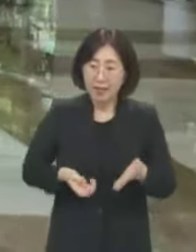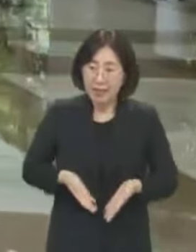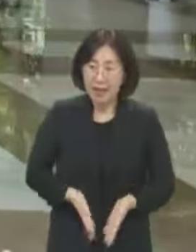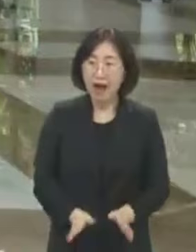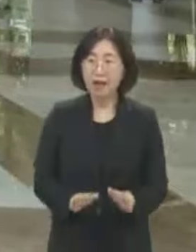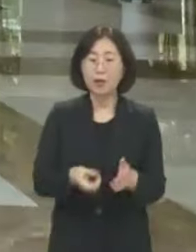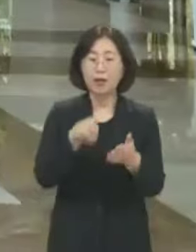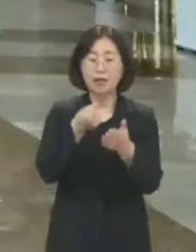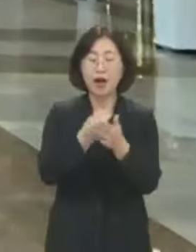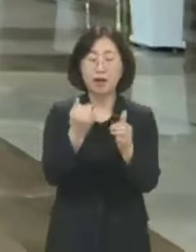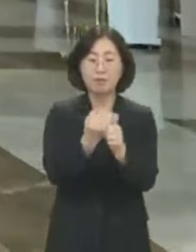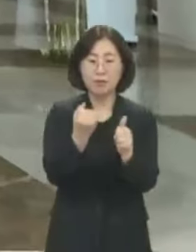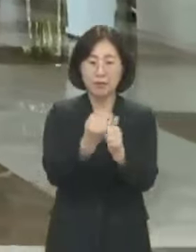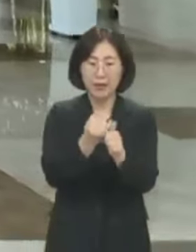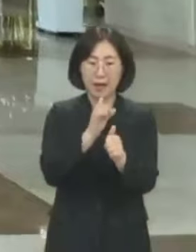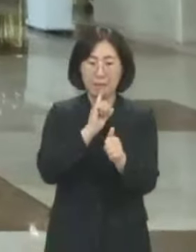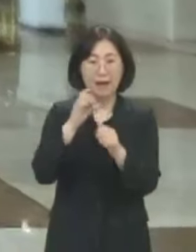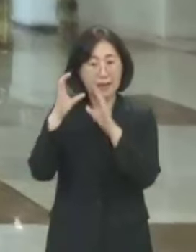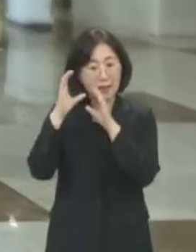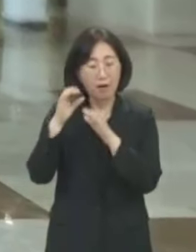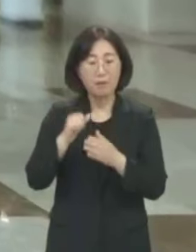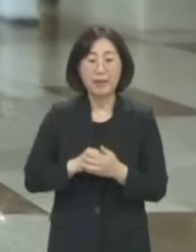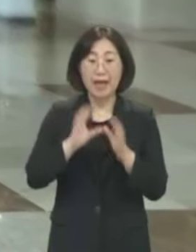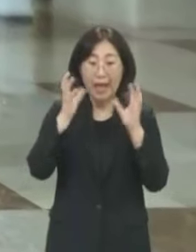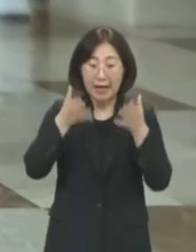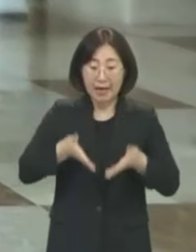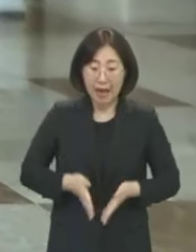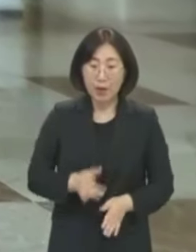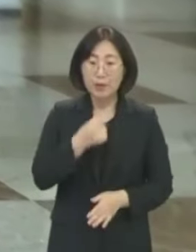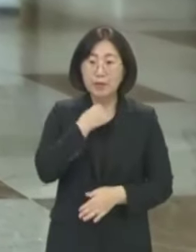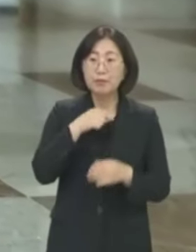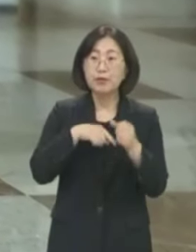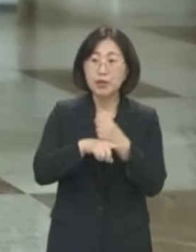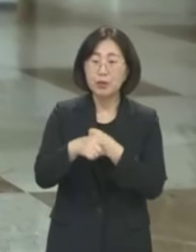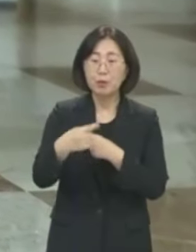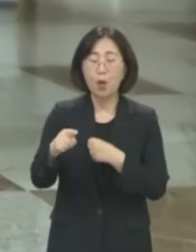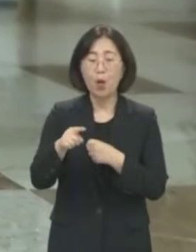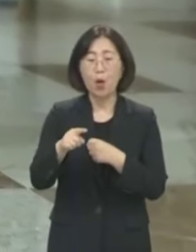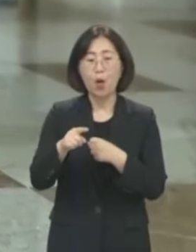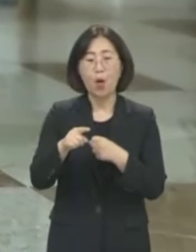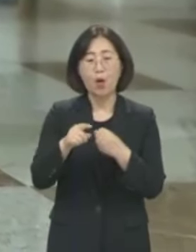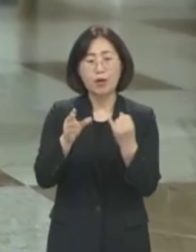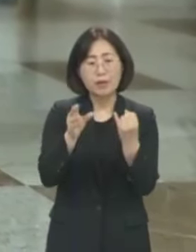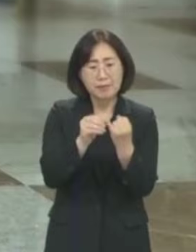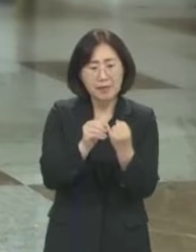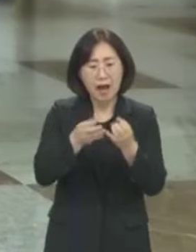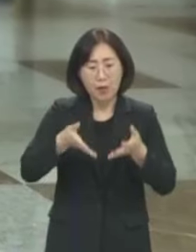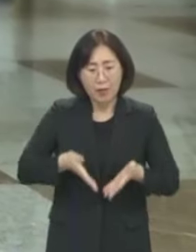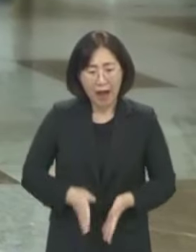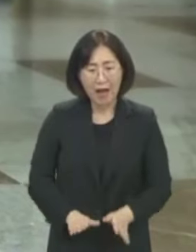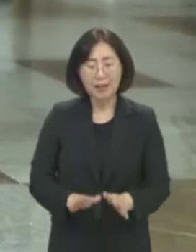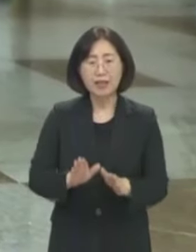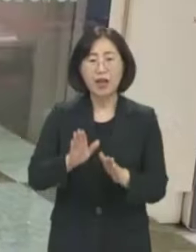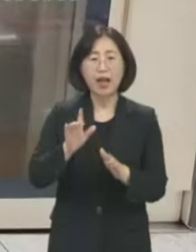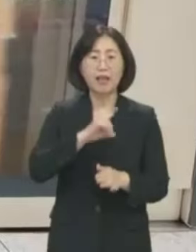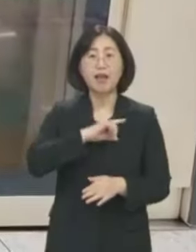한다고 판단했습니다. 아이를 낳고 싶은 가장 큰 이유, 그리고 그 과정에서 어려움은 무엇인지를 직접